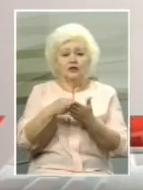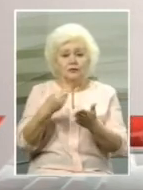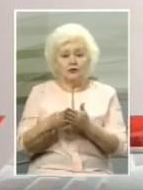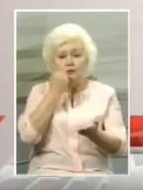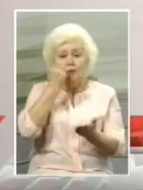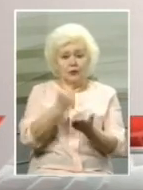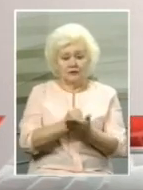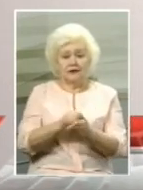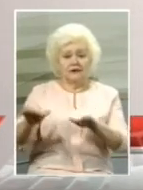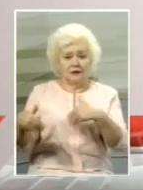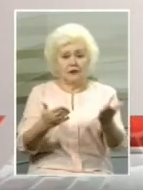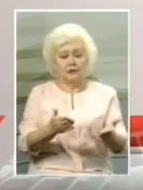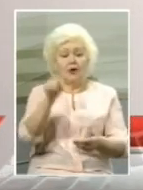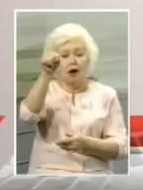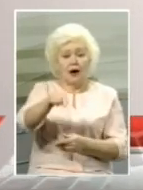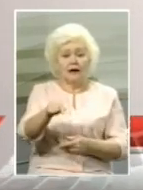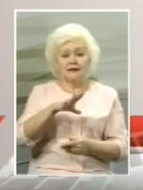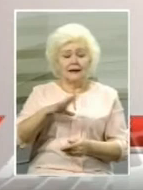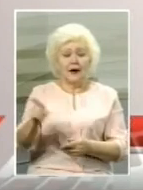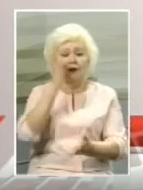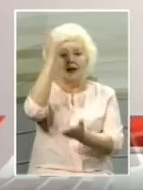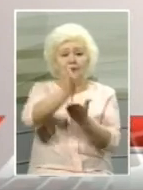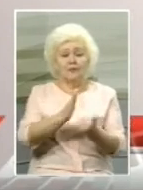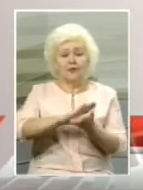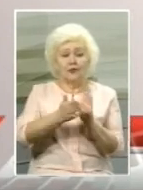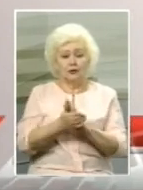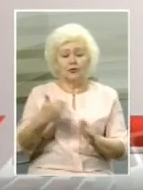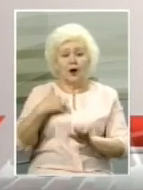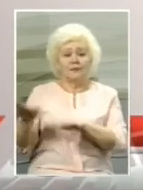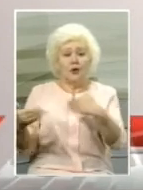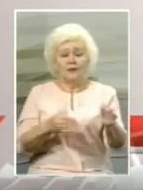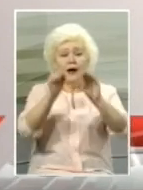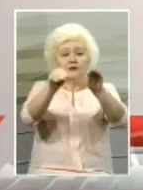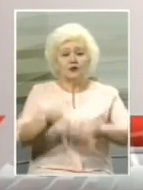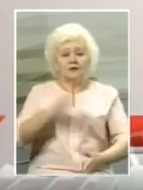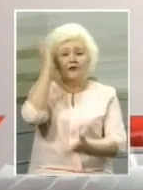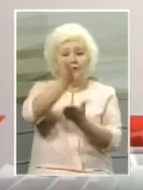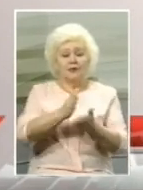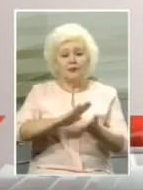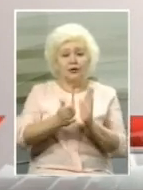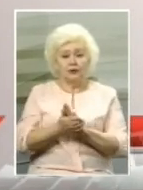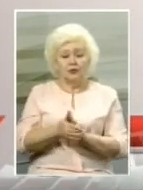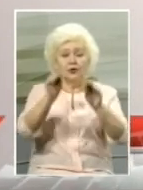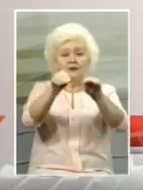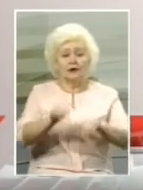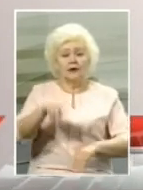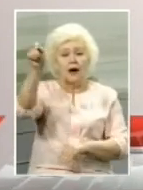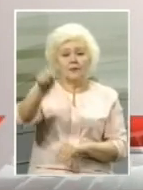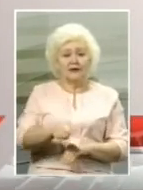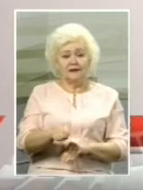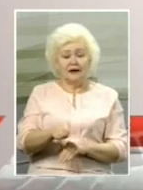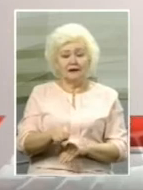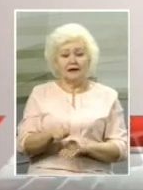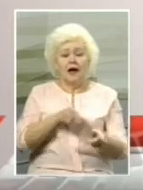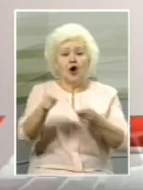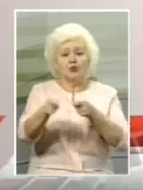денег. Понимаете? А с ними у нас прямого договора нету. Но мы предложили составить прямой договор, ну, с нами. Приехали, ну,